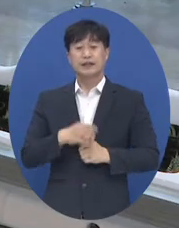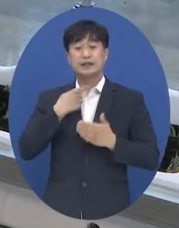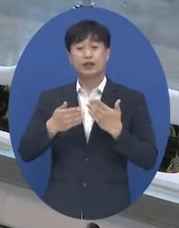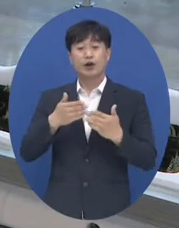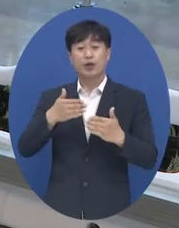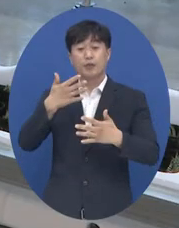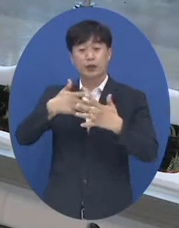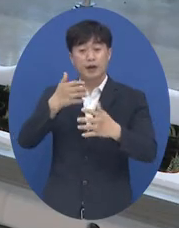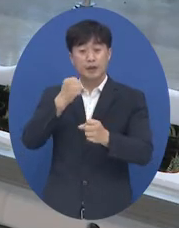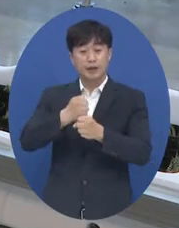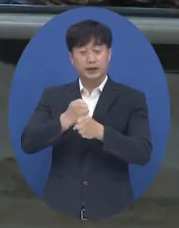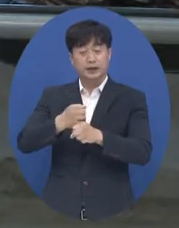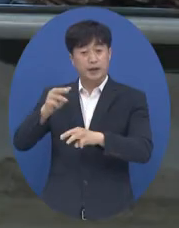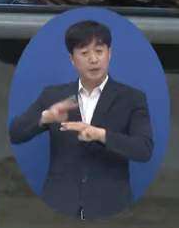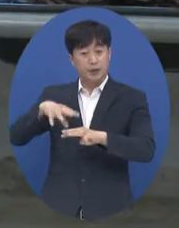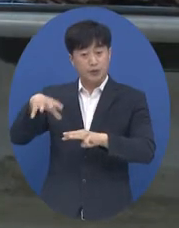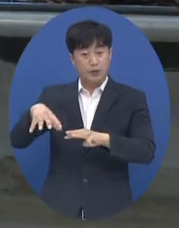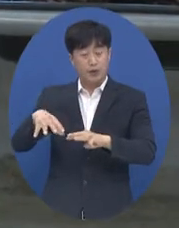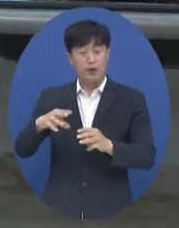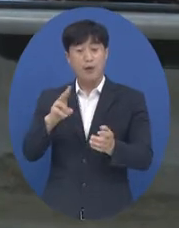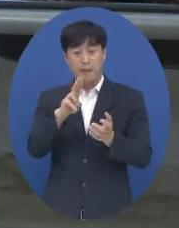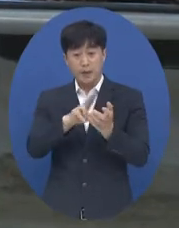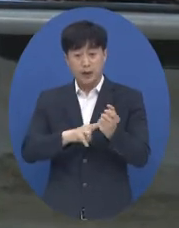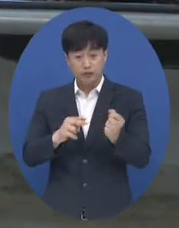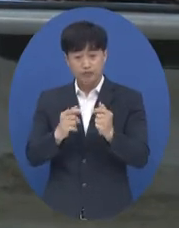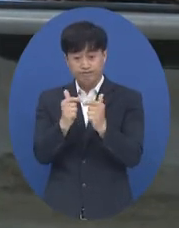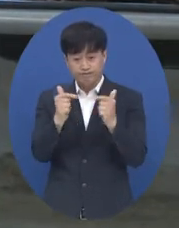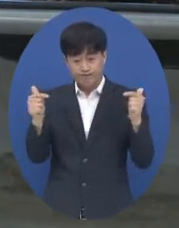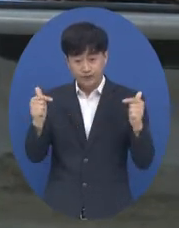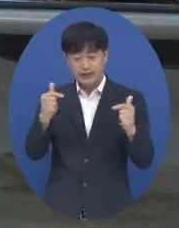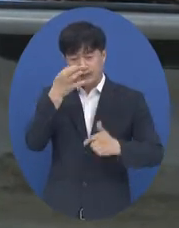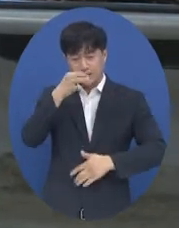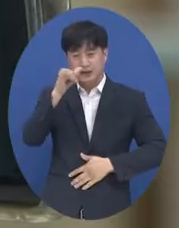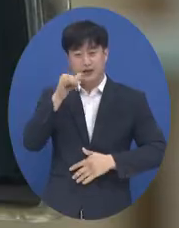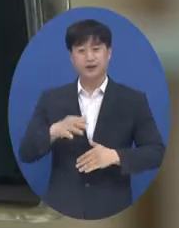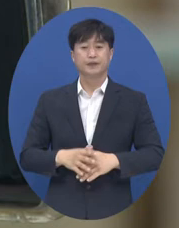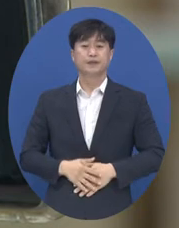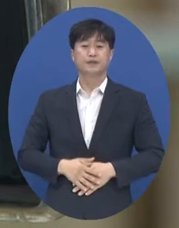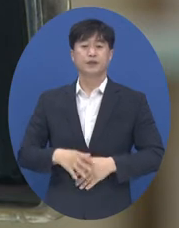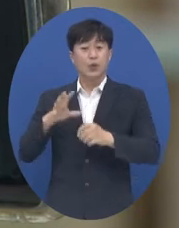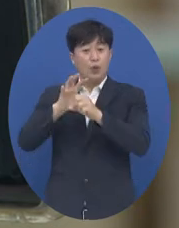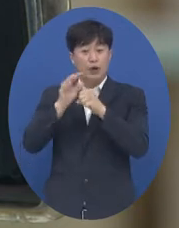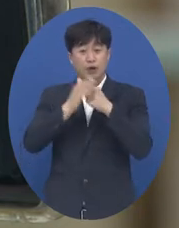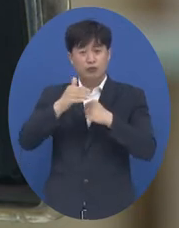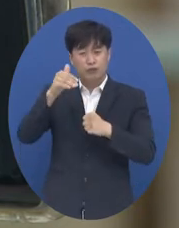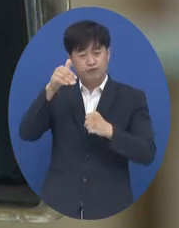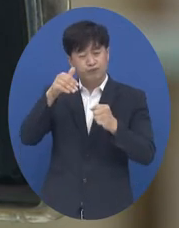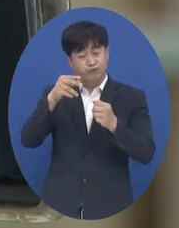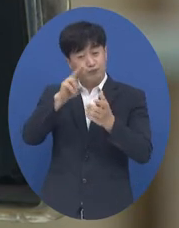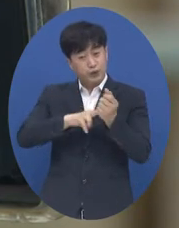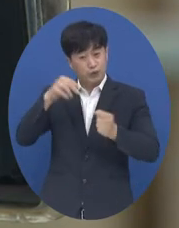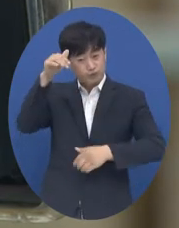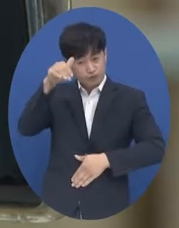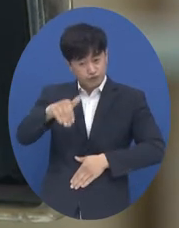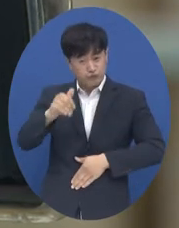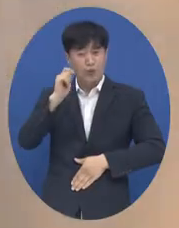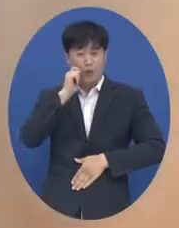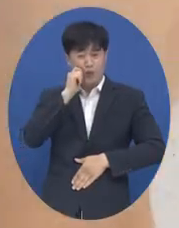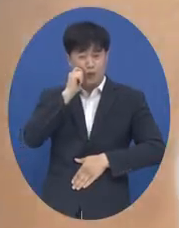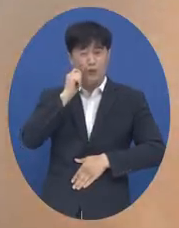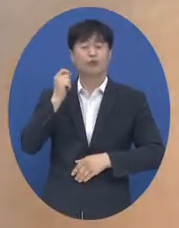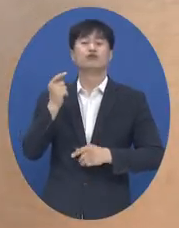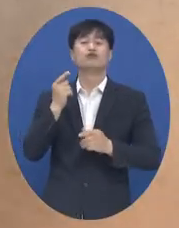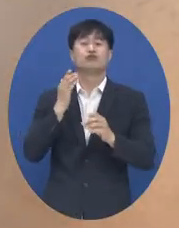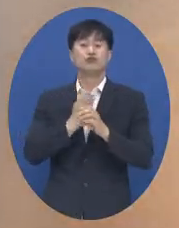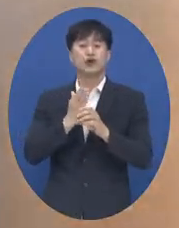영상을 제작한 농장에서는 매출 향상 효과를 톡톡히 보고 있습니다 코로나 로 뚝 떨어진 매출 탓에 어려움을 겪다가